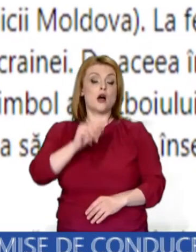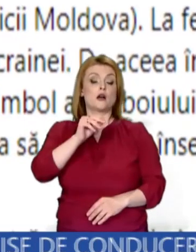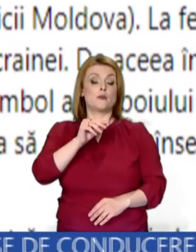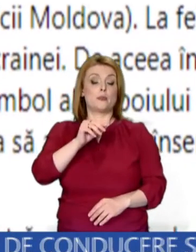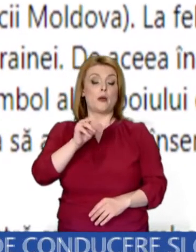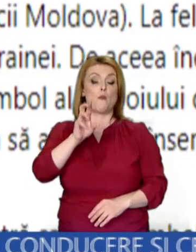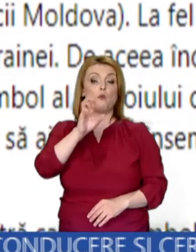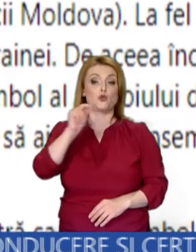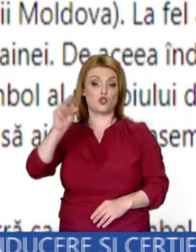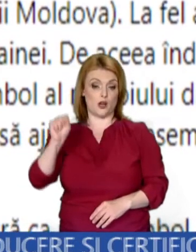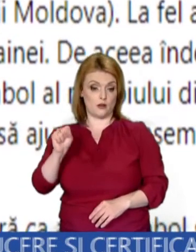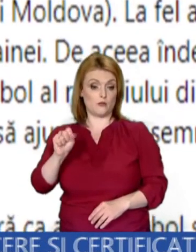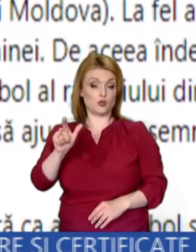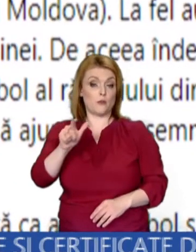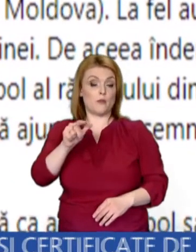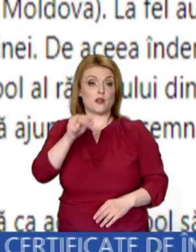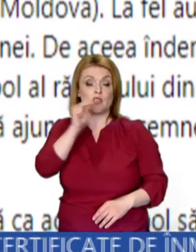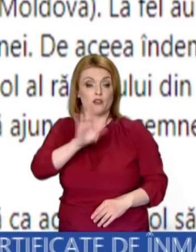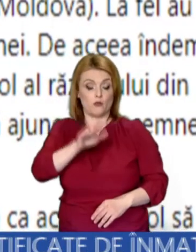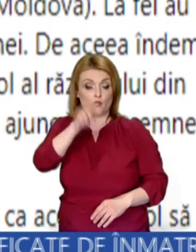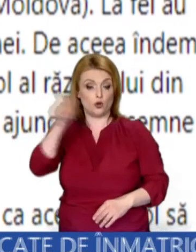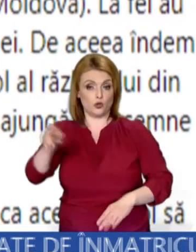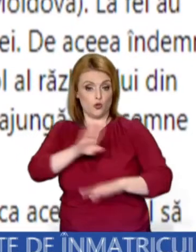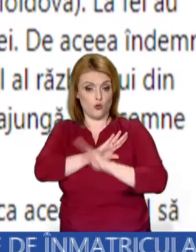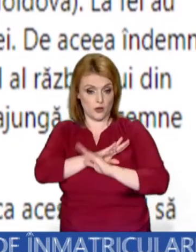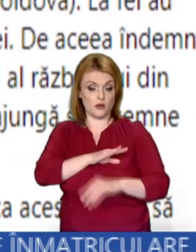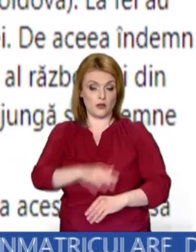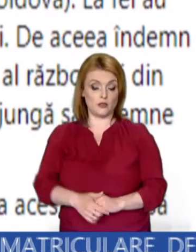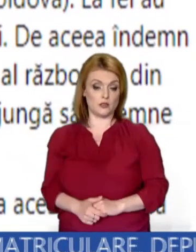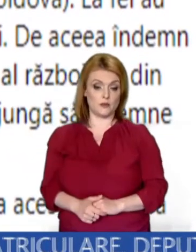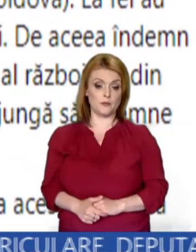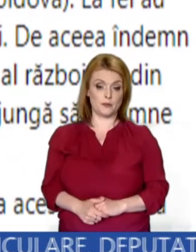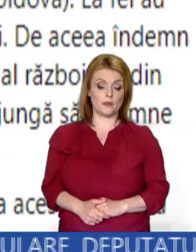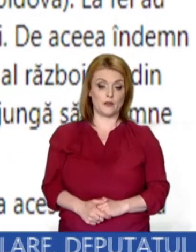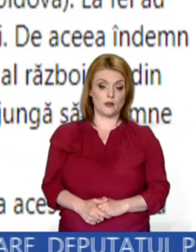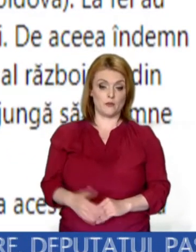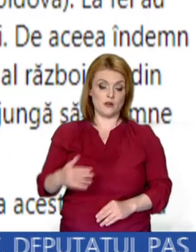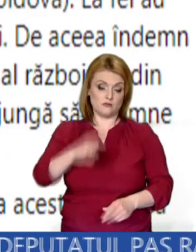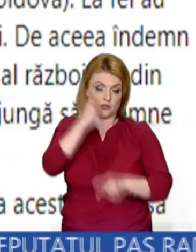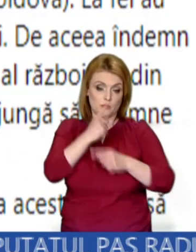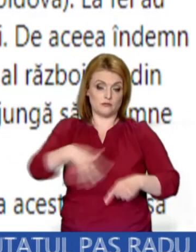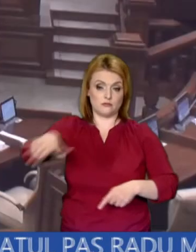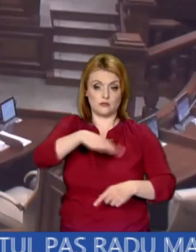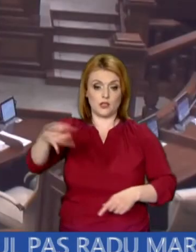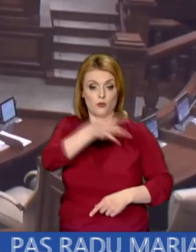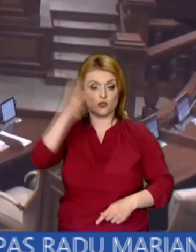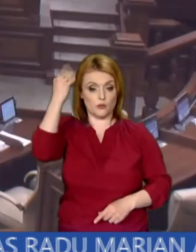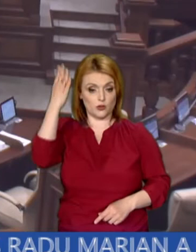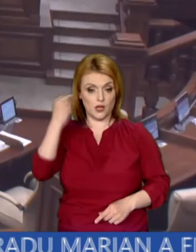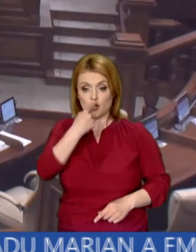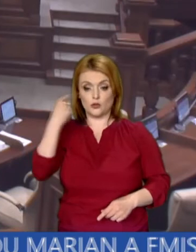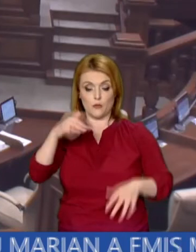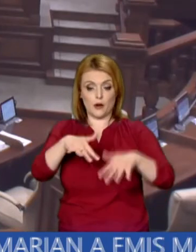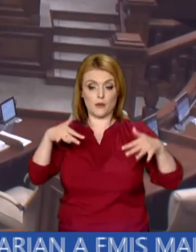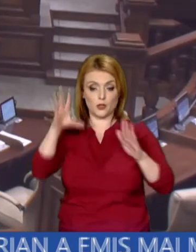mai afirmă că din acest motiv a fost interzisă prin lege această panglică pe tot teritoriul Republicii Moldova. Recent,